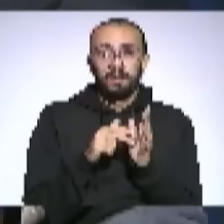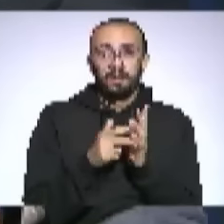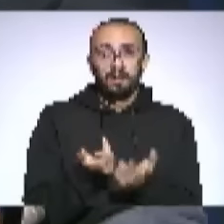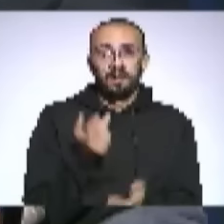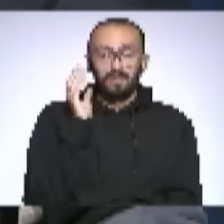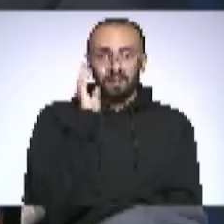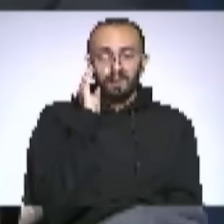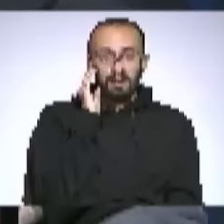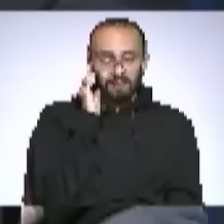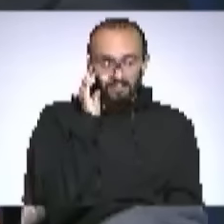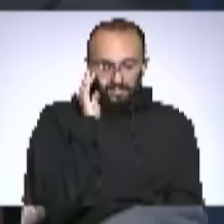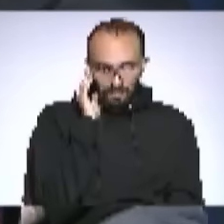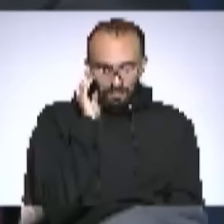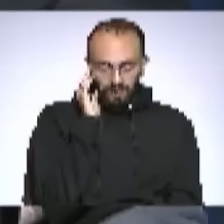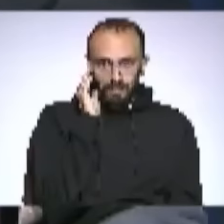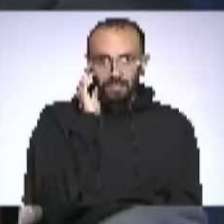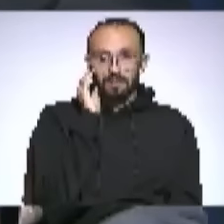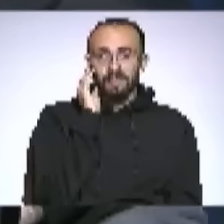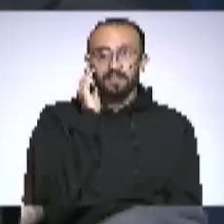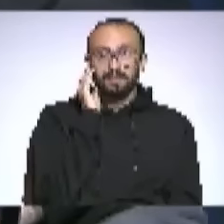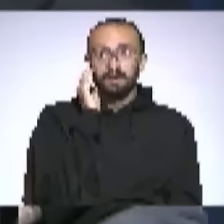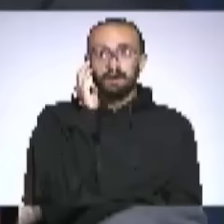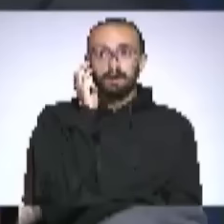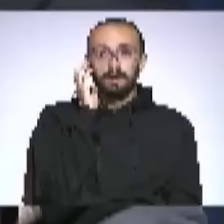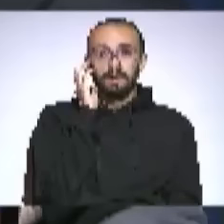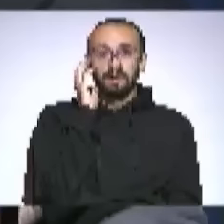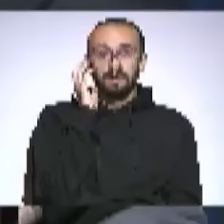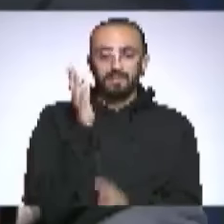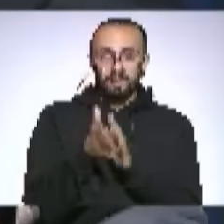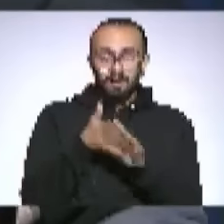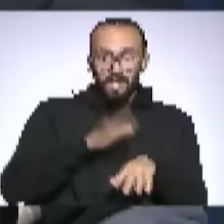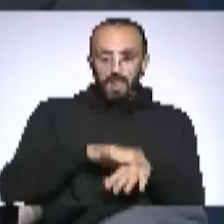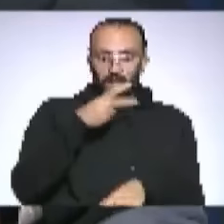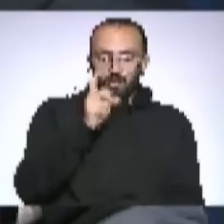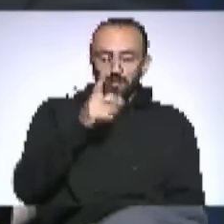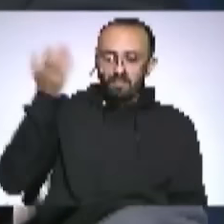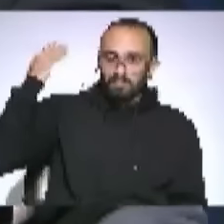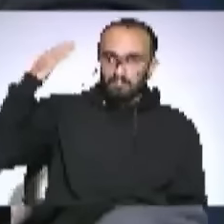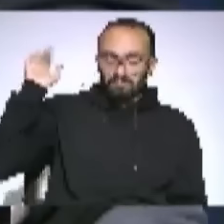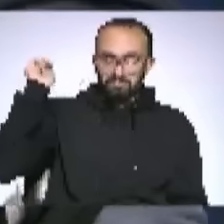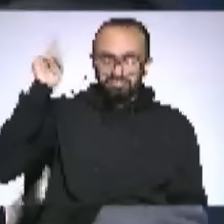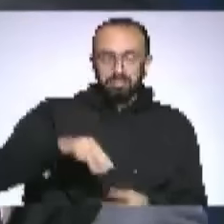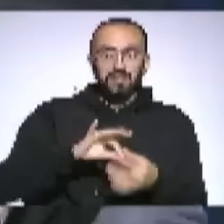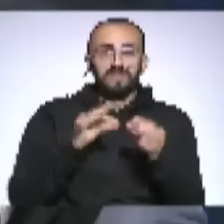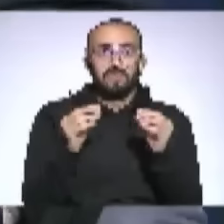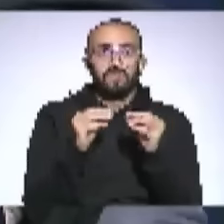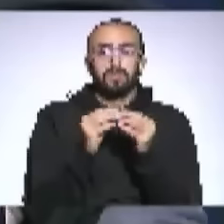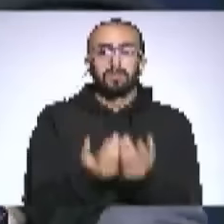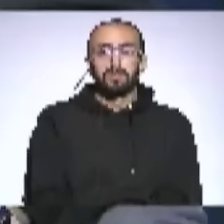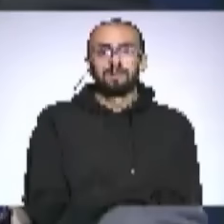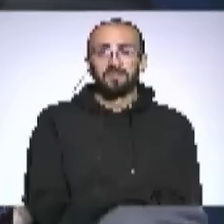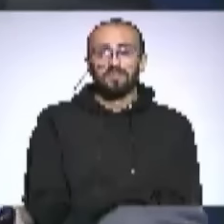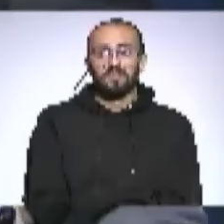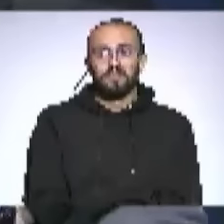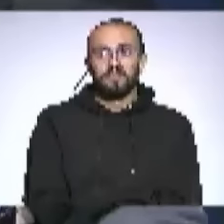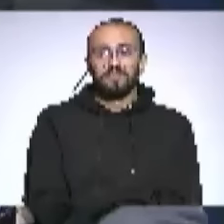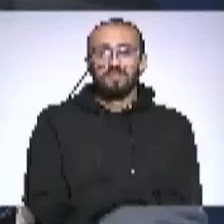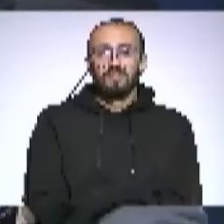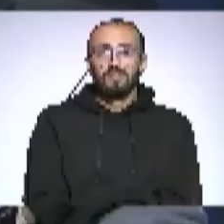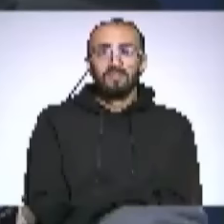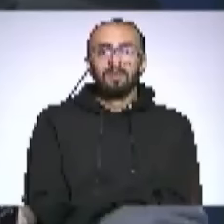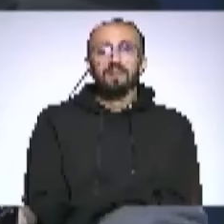سنه ايه الوضع انا مش هحكم على حاجه من 2011 من غير ما اعرف تفاصيل 13 سنه